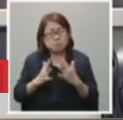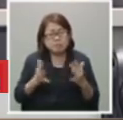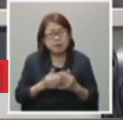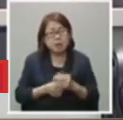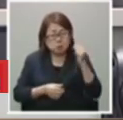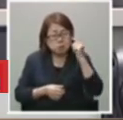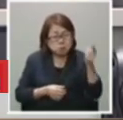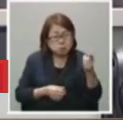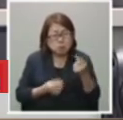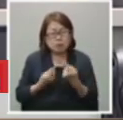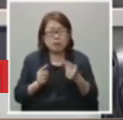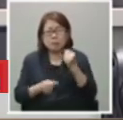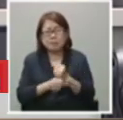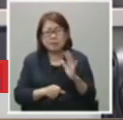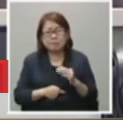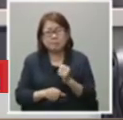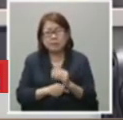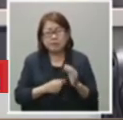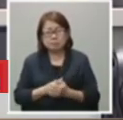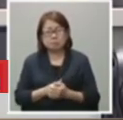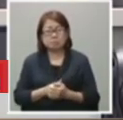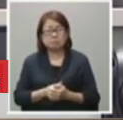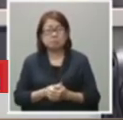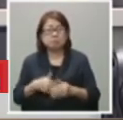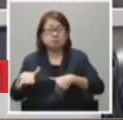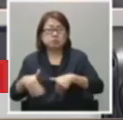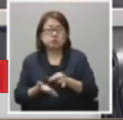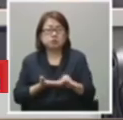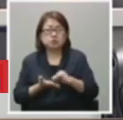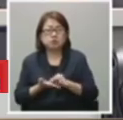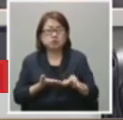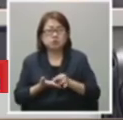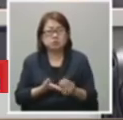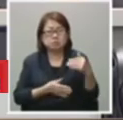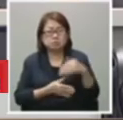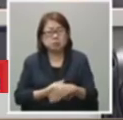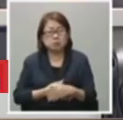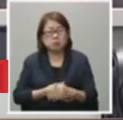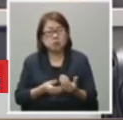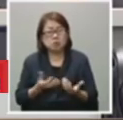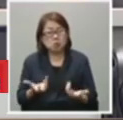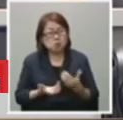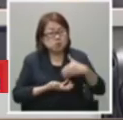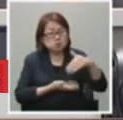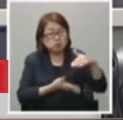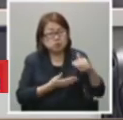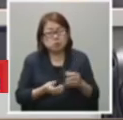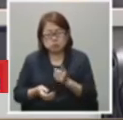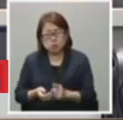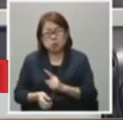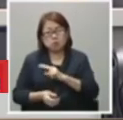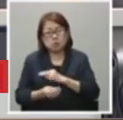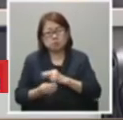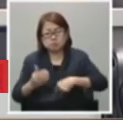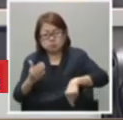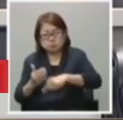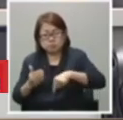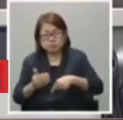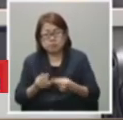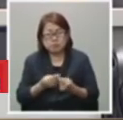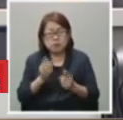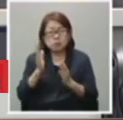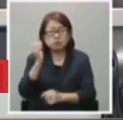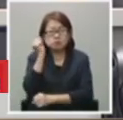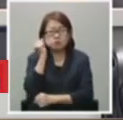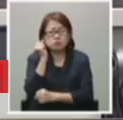อ่ะการบริโภคสุดประเทศที่ส่งออกแย่จะพึ่งพาการบริโภคภายในแต่คนจนมาก